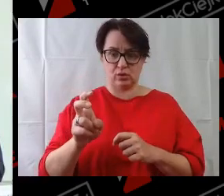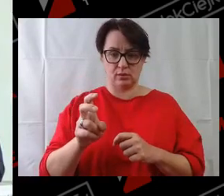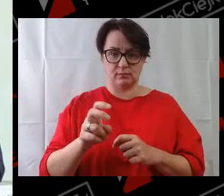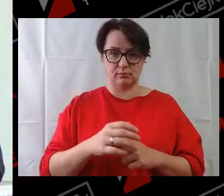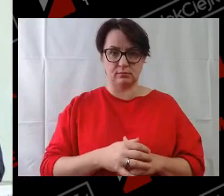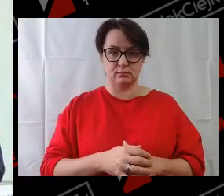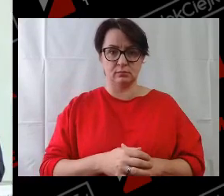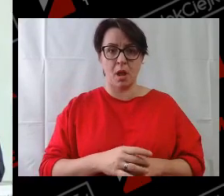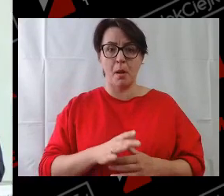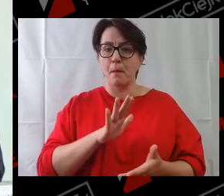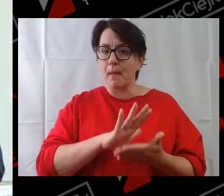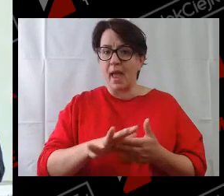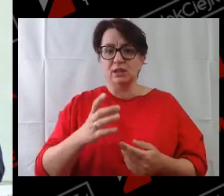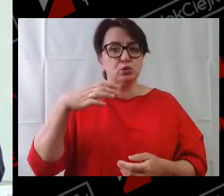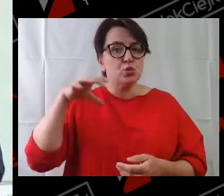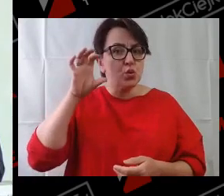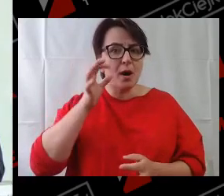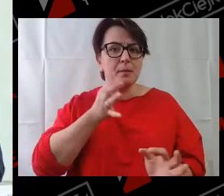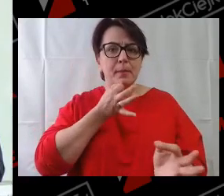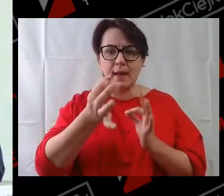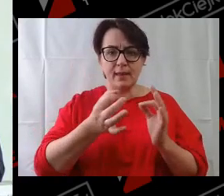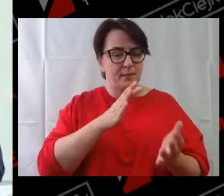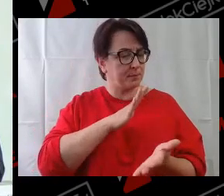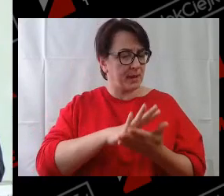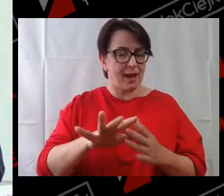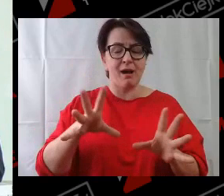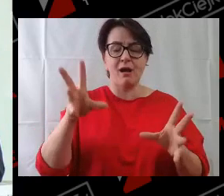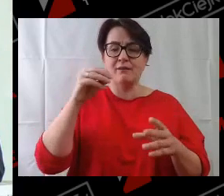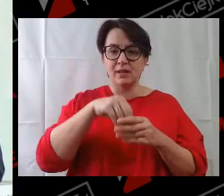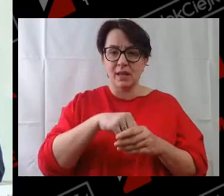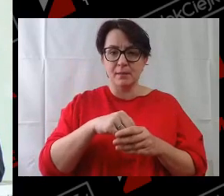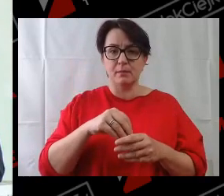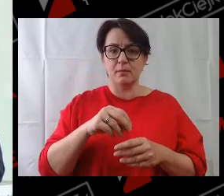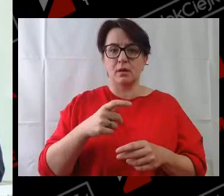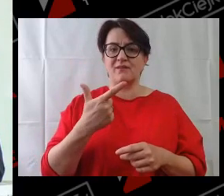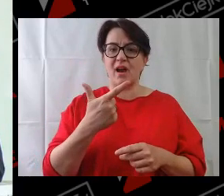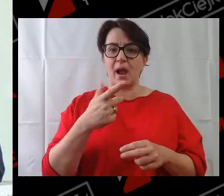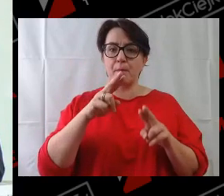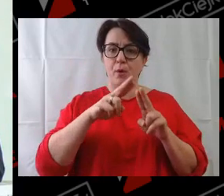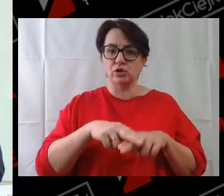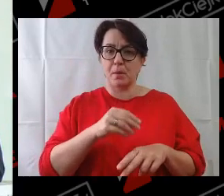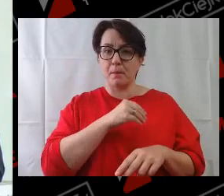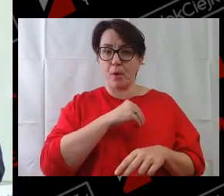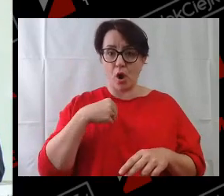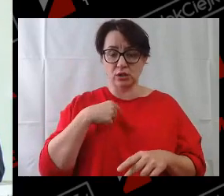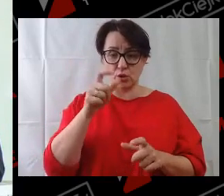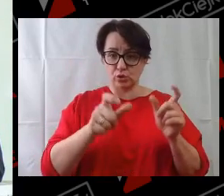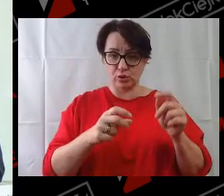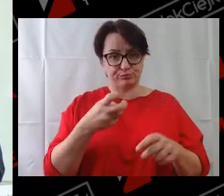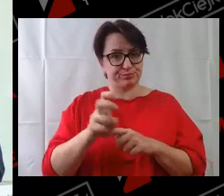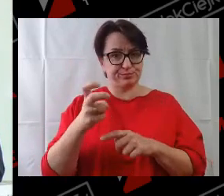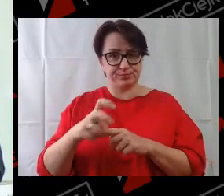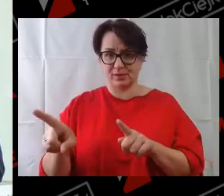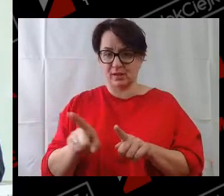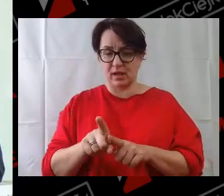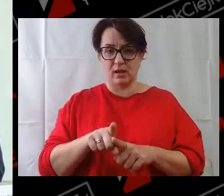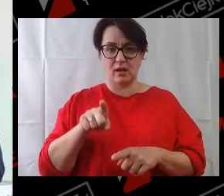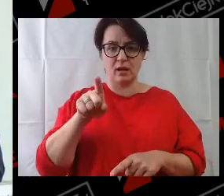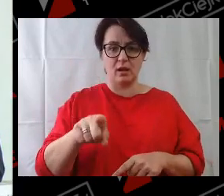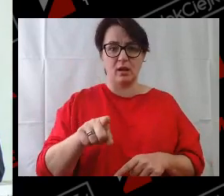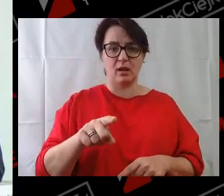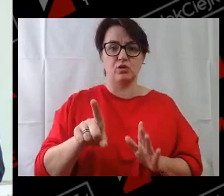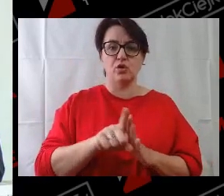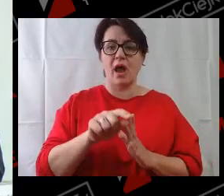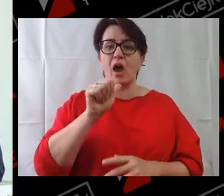nawet bez przesłuchania razem z jego kandydaturą poleciały dwie pozostałe polskie kandydatury mówi o kandydaturze do